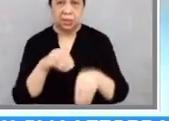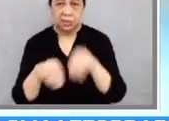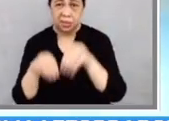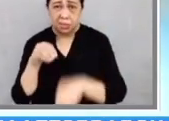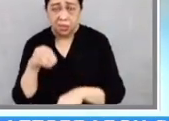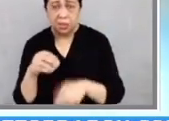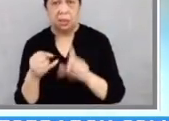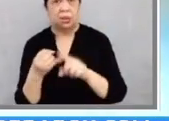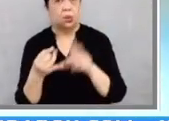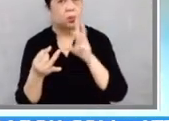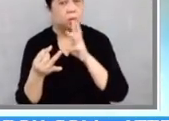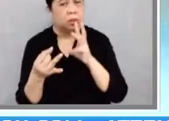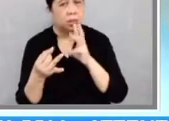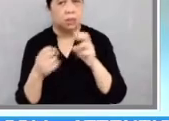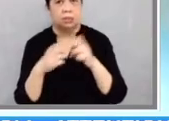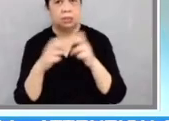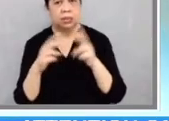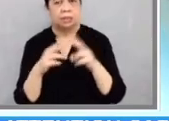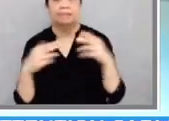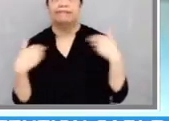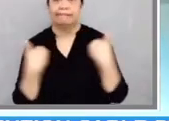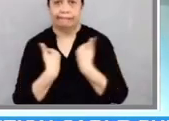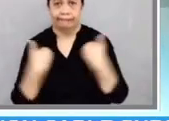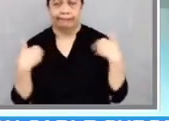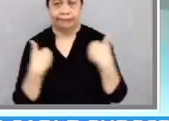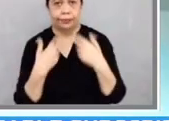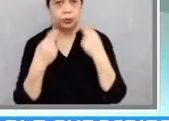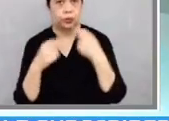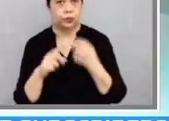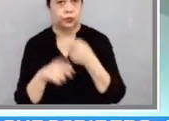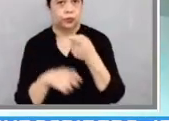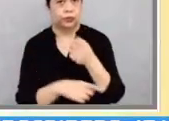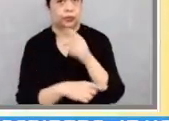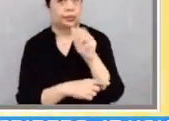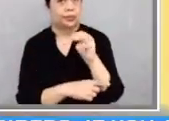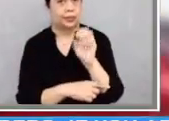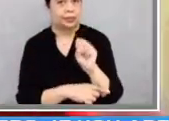tubig at maging ang mga hayop. Balitang hatid ni James Agustin.